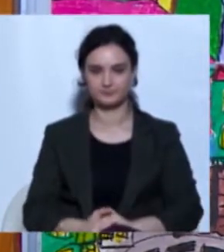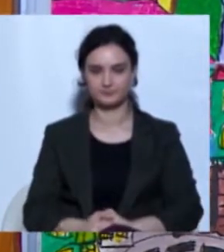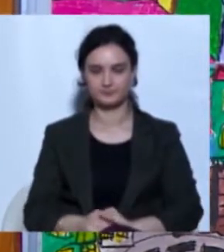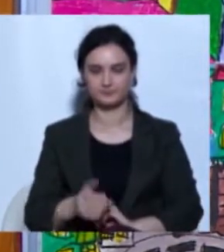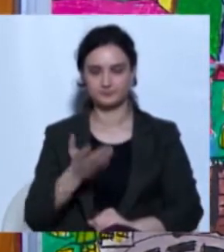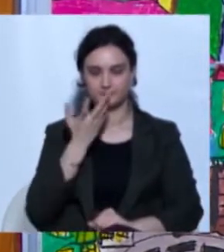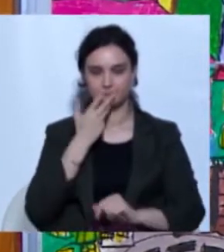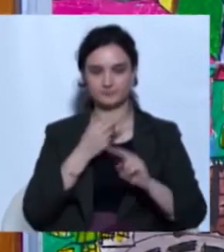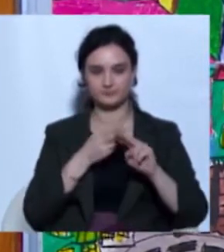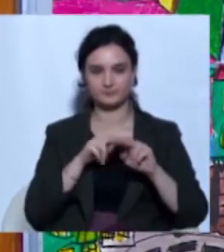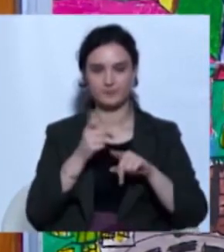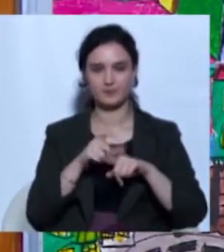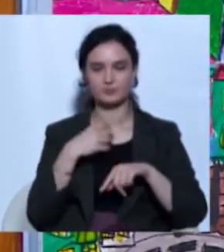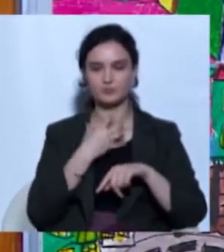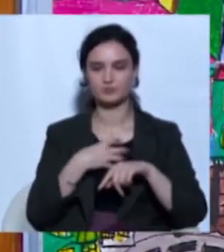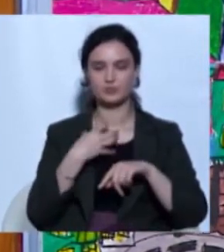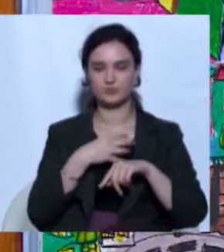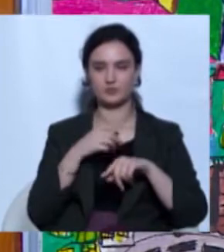ფერი ეს ძალიან